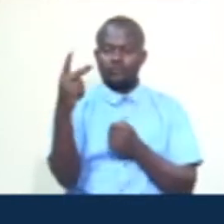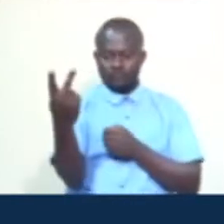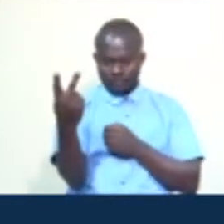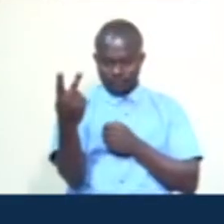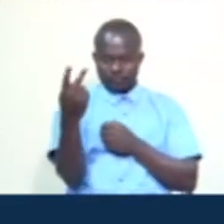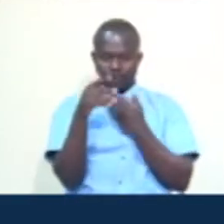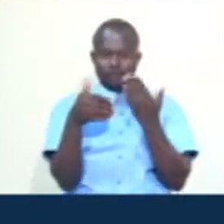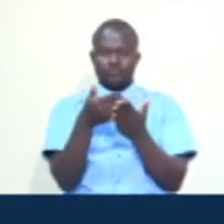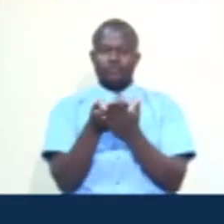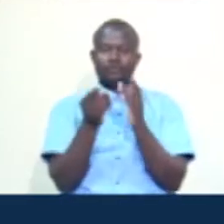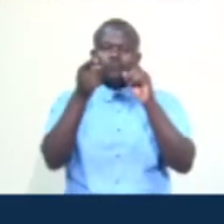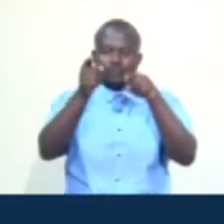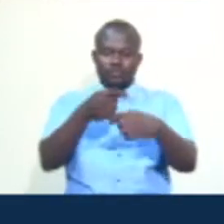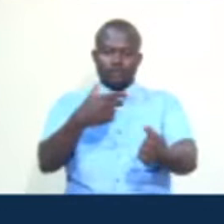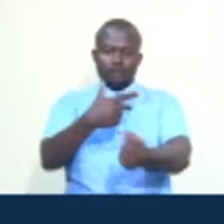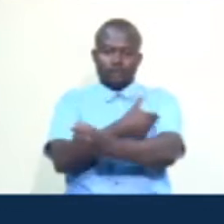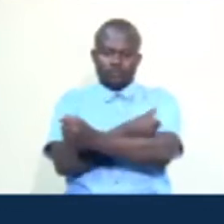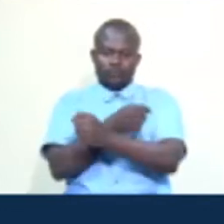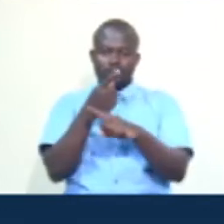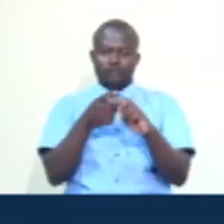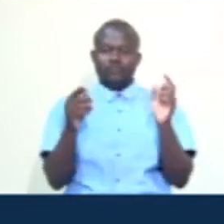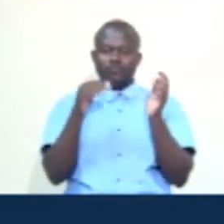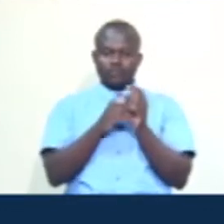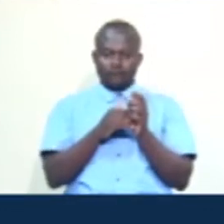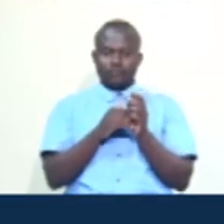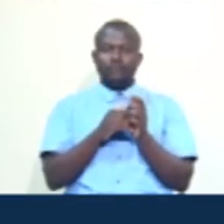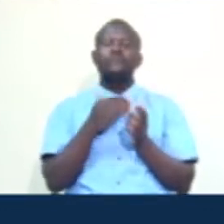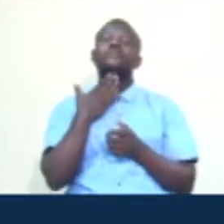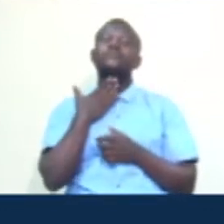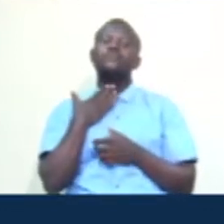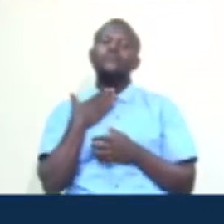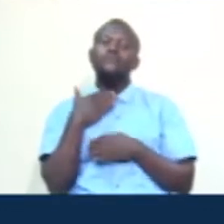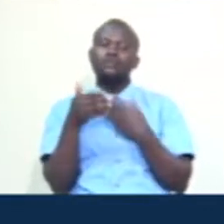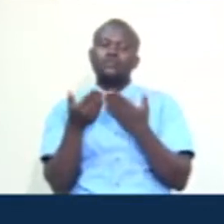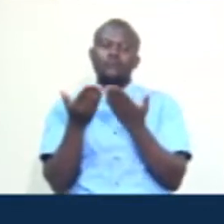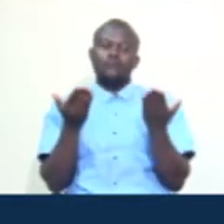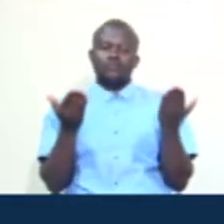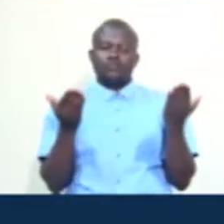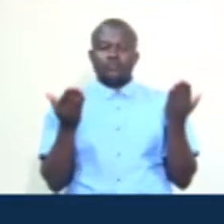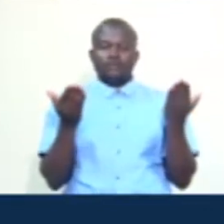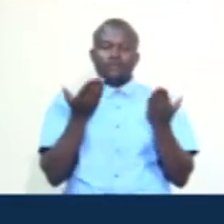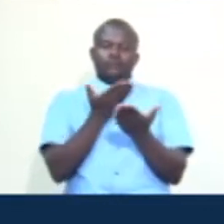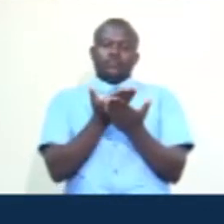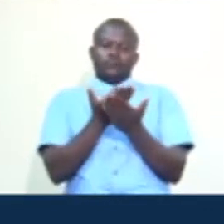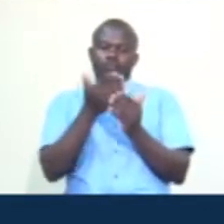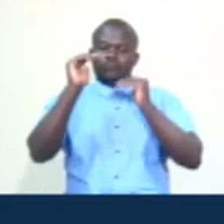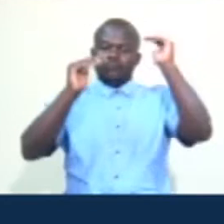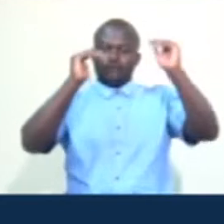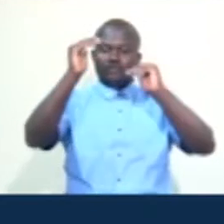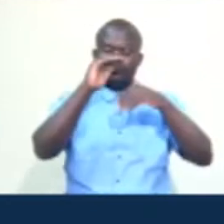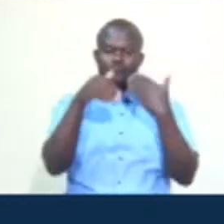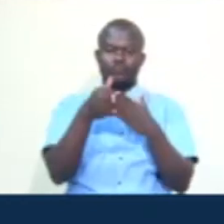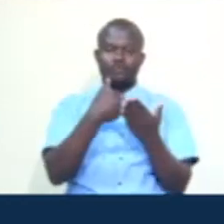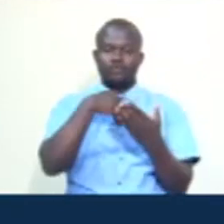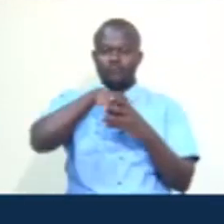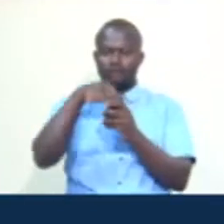baba baza barakingiwe ariko ni icyifuzo twasaba inzego